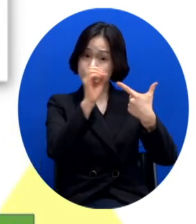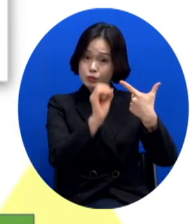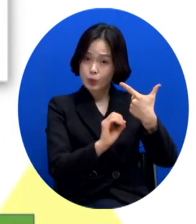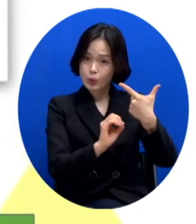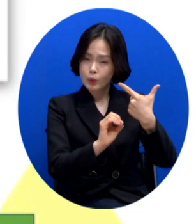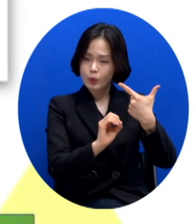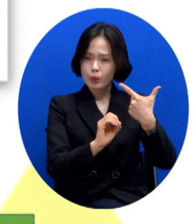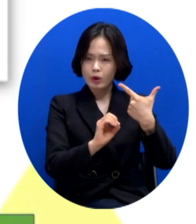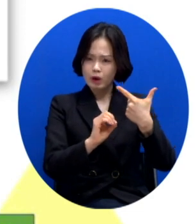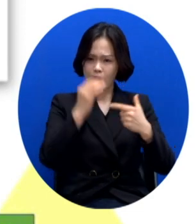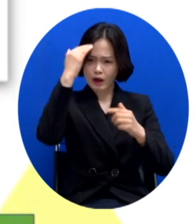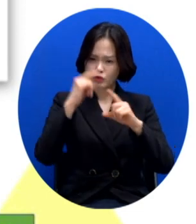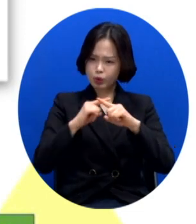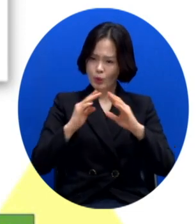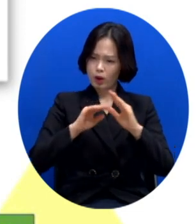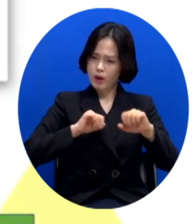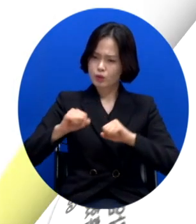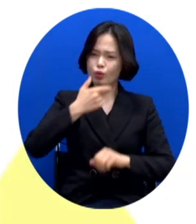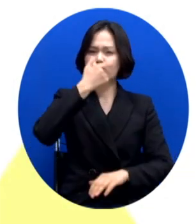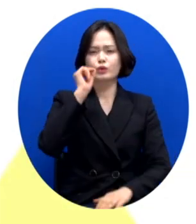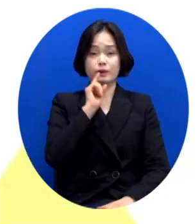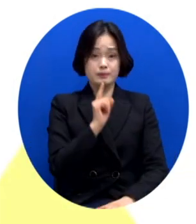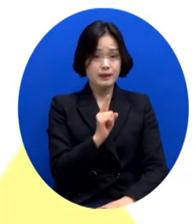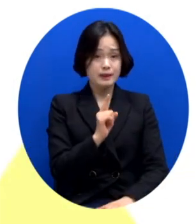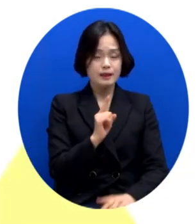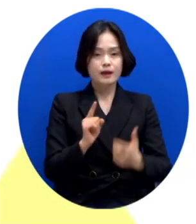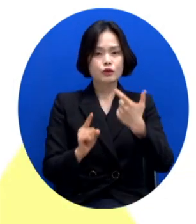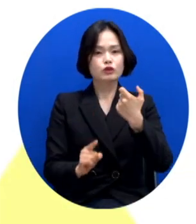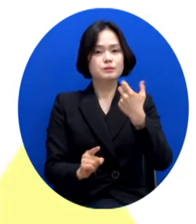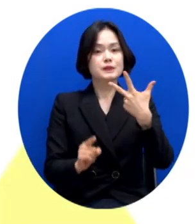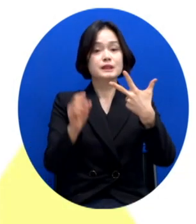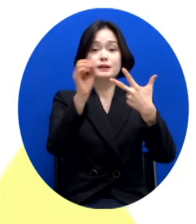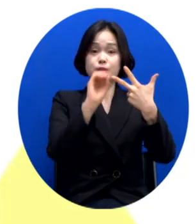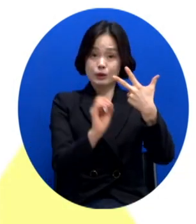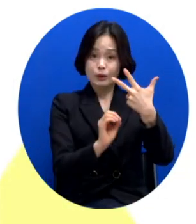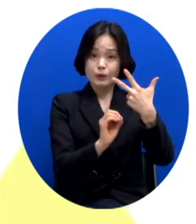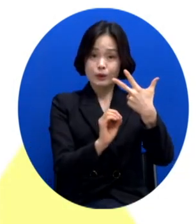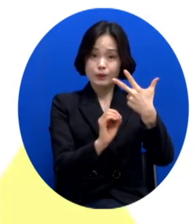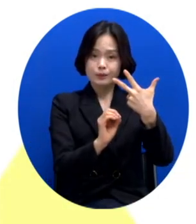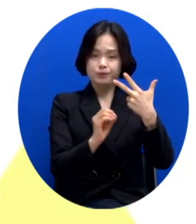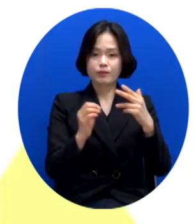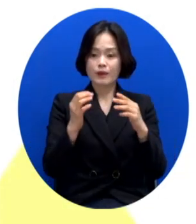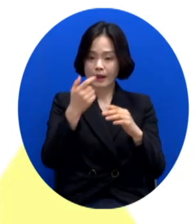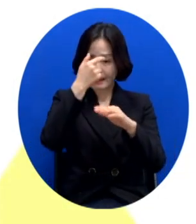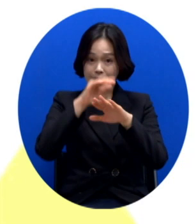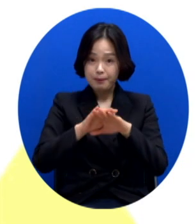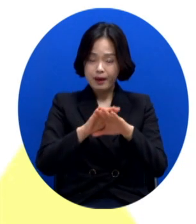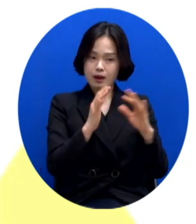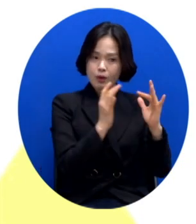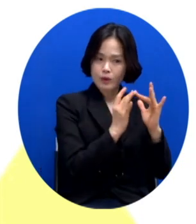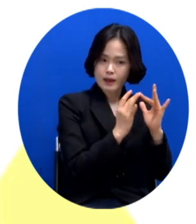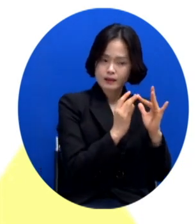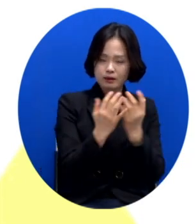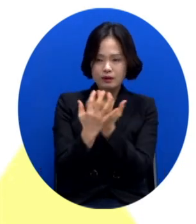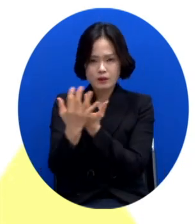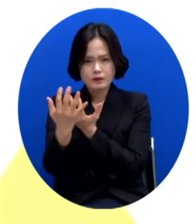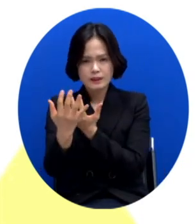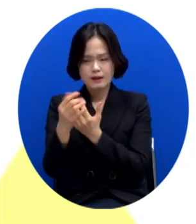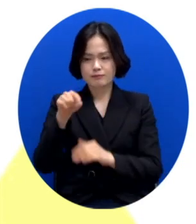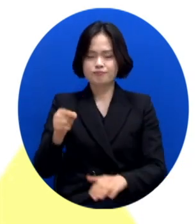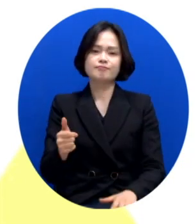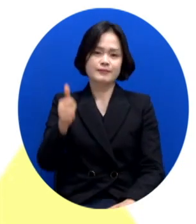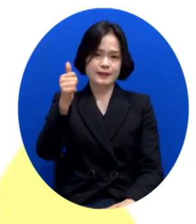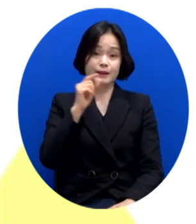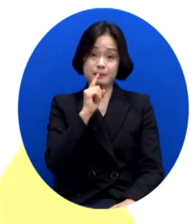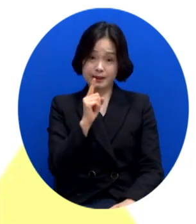확산을 맞게 미흡했다 고 응답했습니다 67.7% 는 온라인 예배 보다 현장 예배 더 만족하는